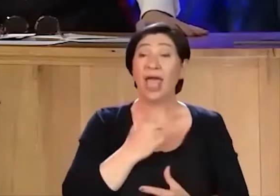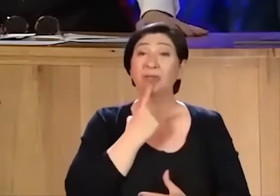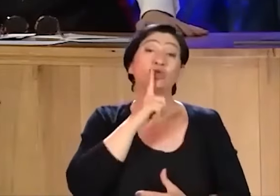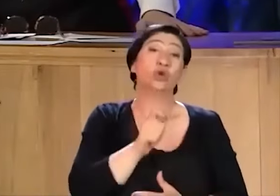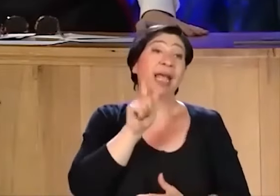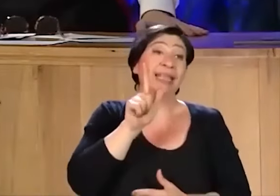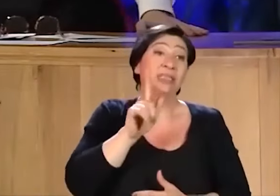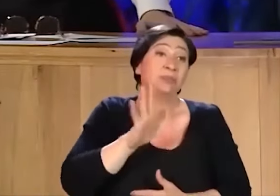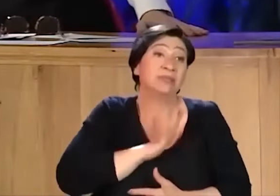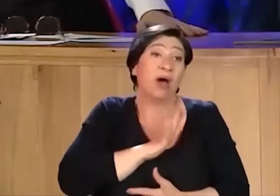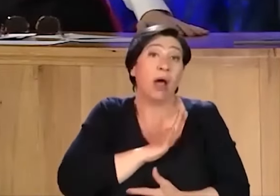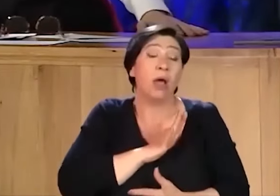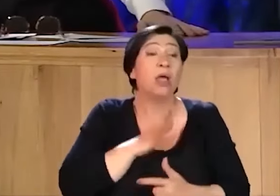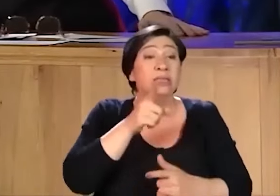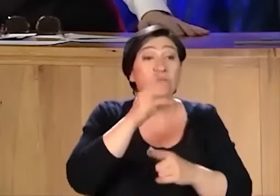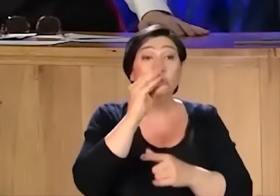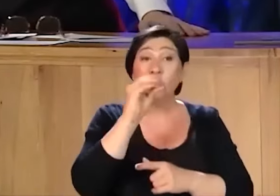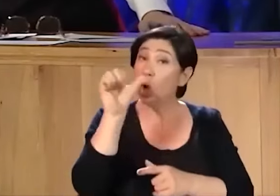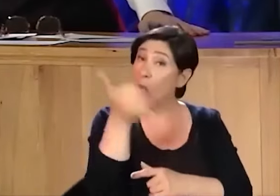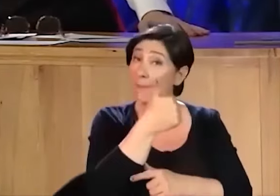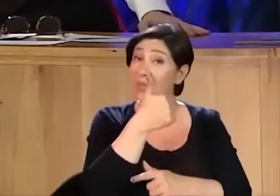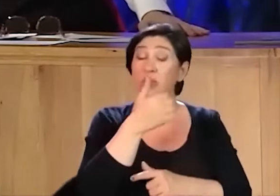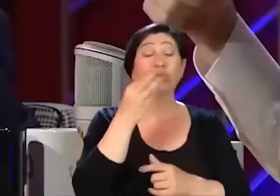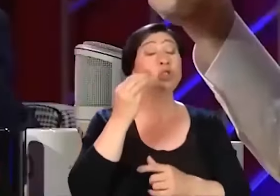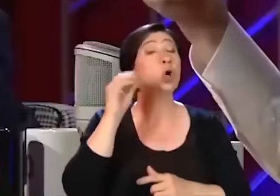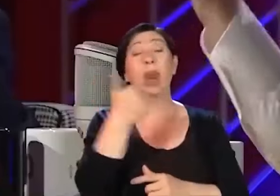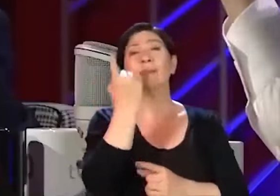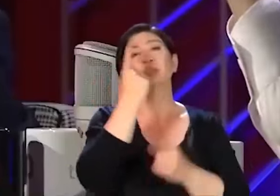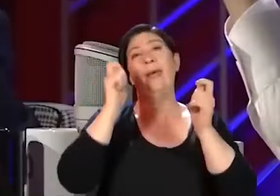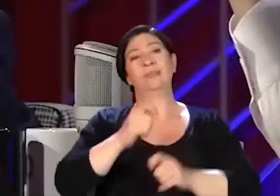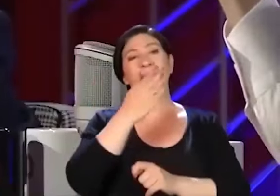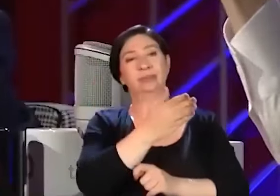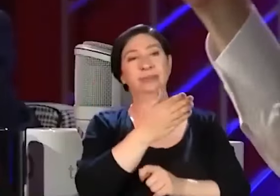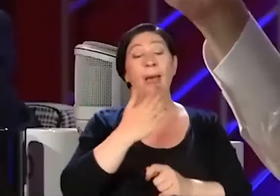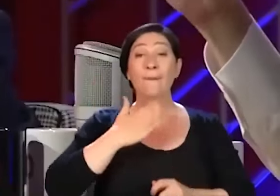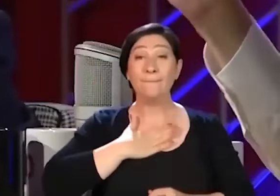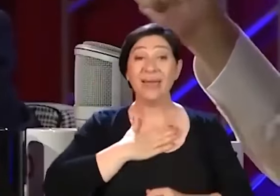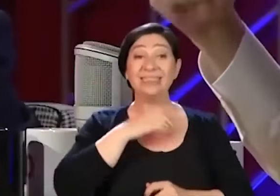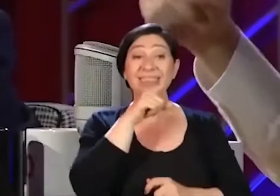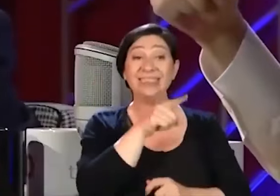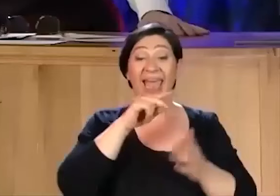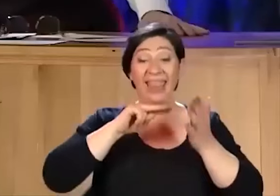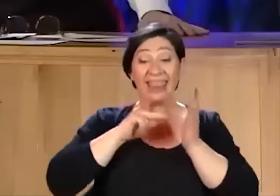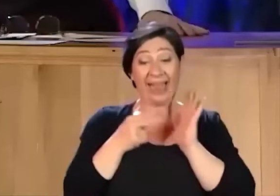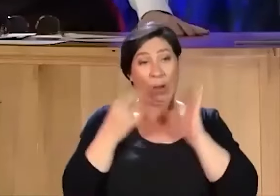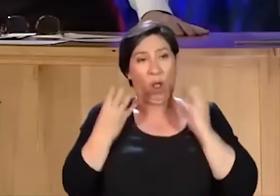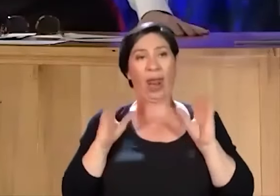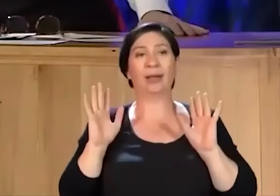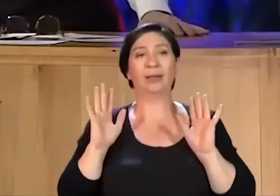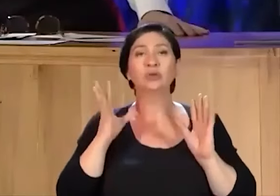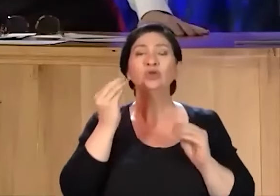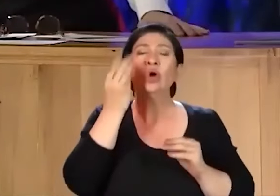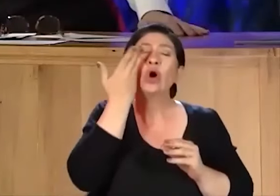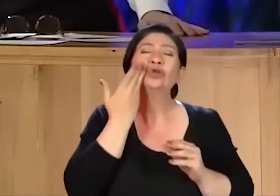bizim. Her zaman için. Gayet ve tabii. Siz çok önemli, çok önemli bir şey yaptınız. Ben sizde teknik olarak